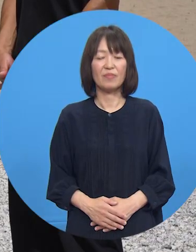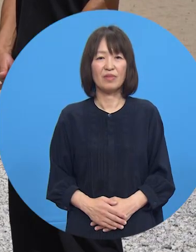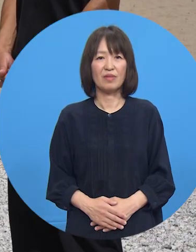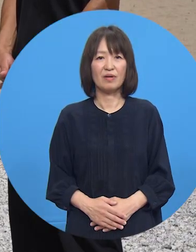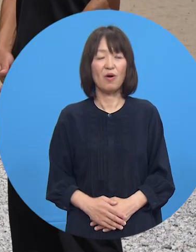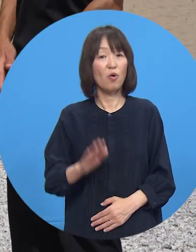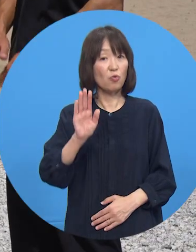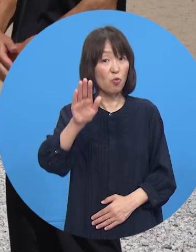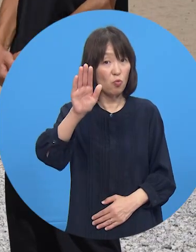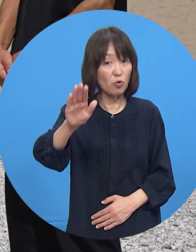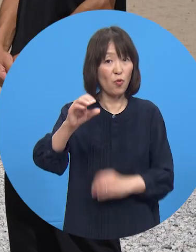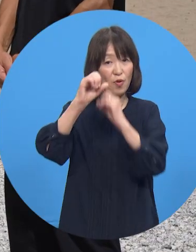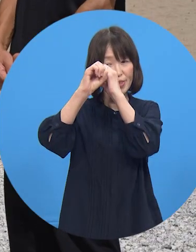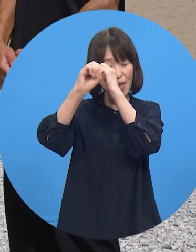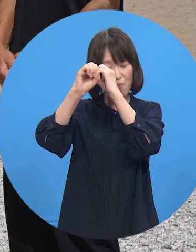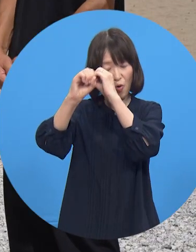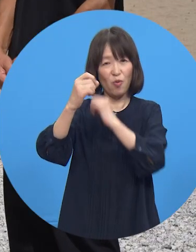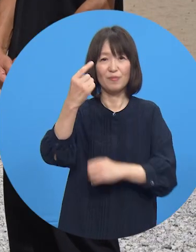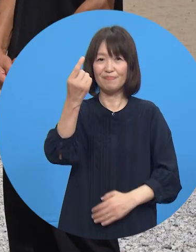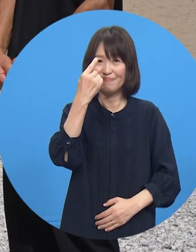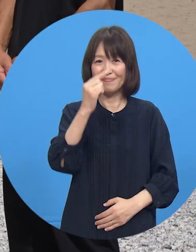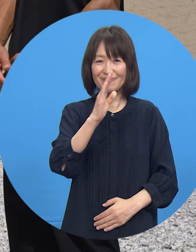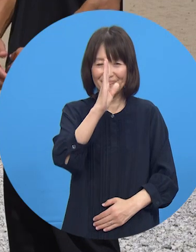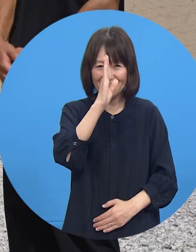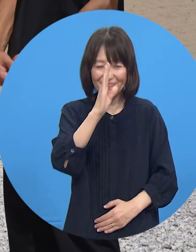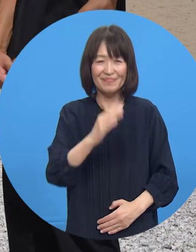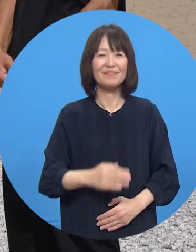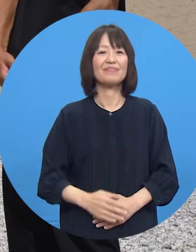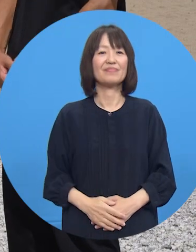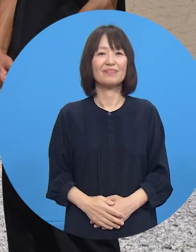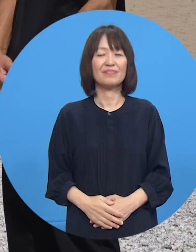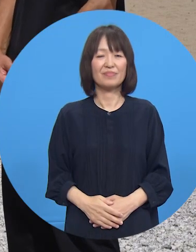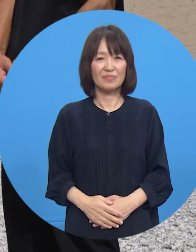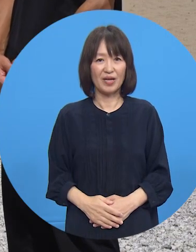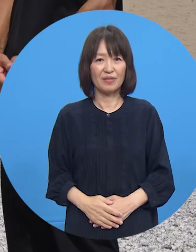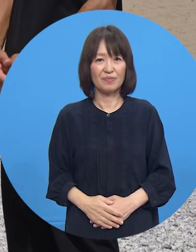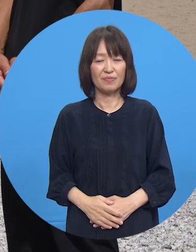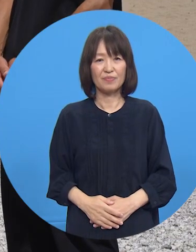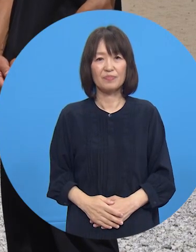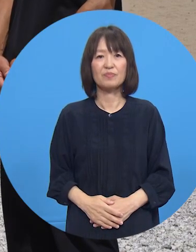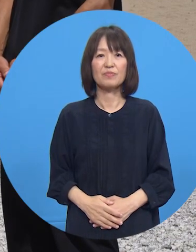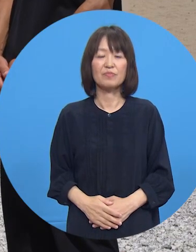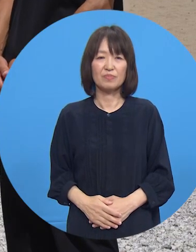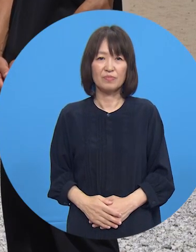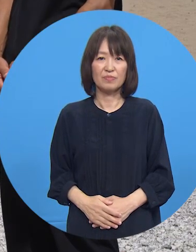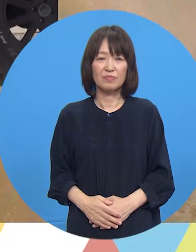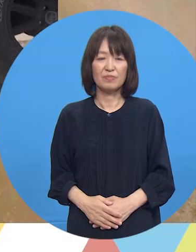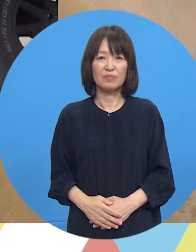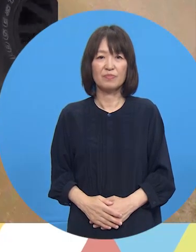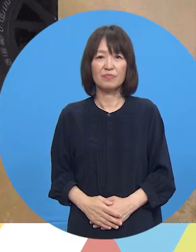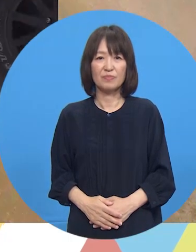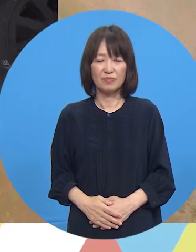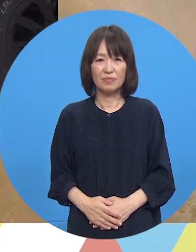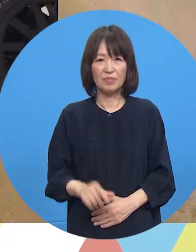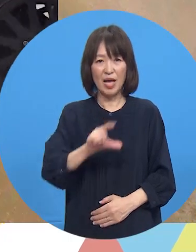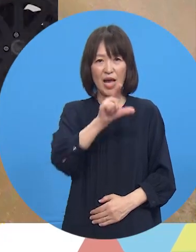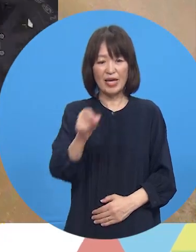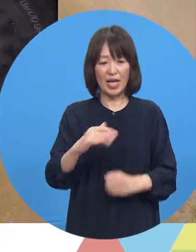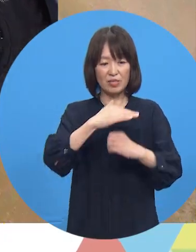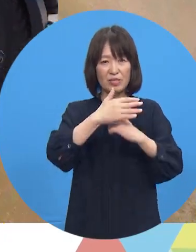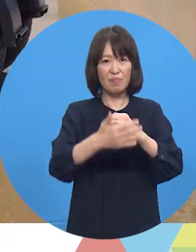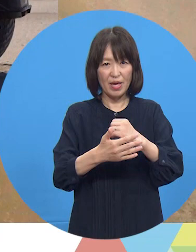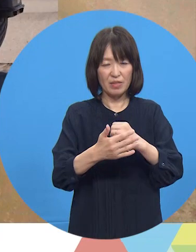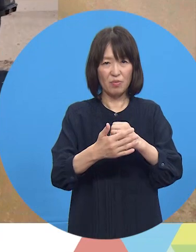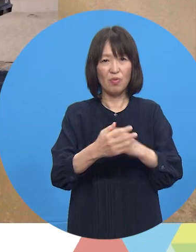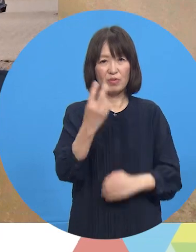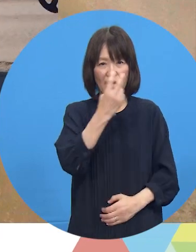今後のルナテラスの展望を教えてください。 はい、ルナテラスや鳥取砂丘に月面探査に取り組む